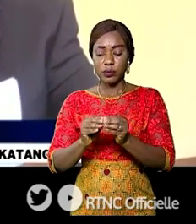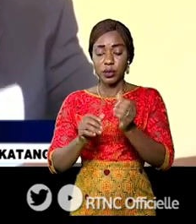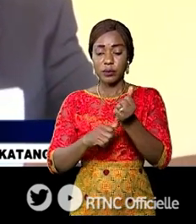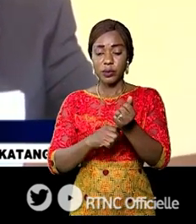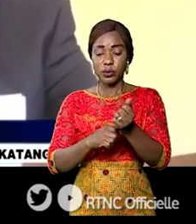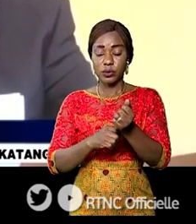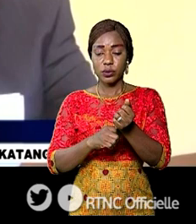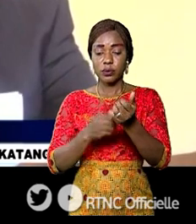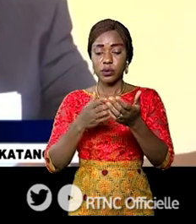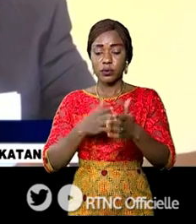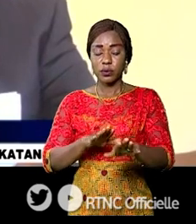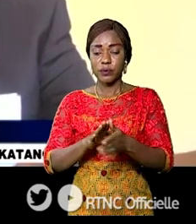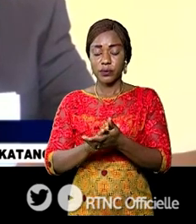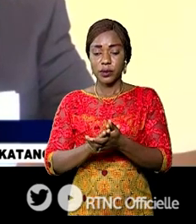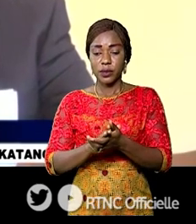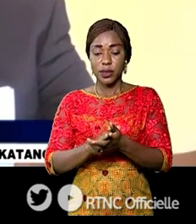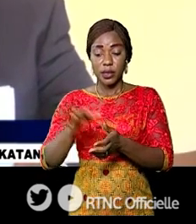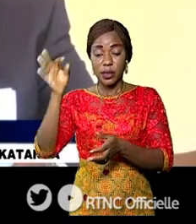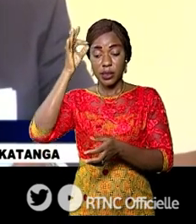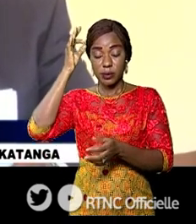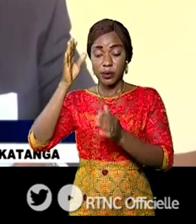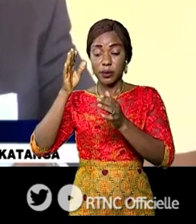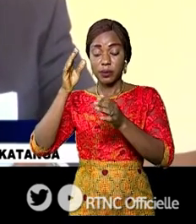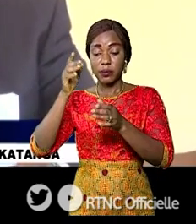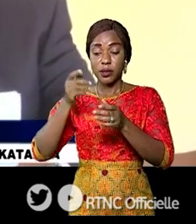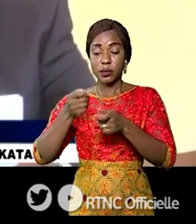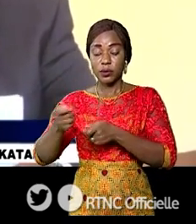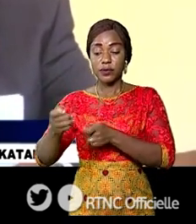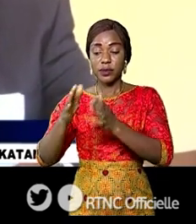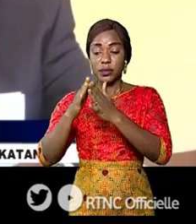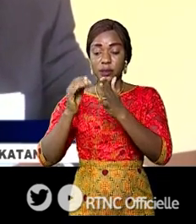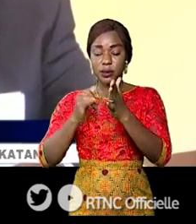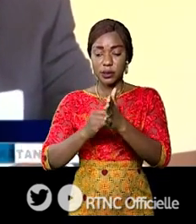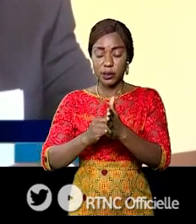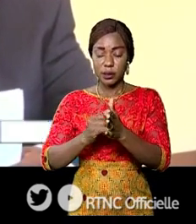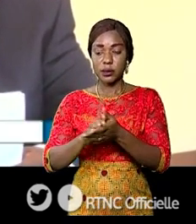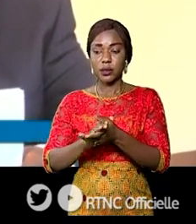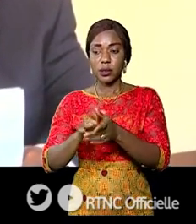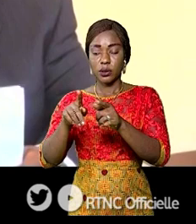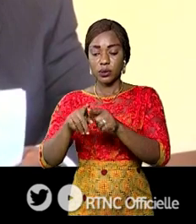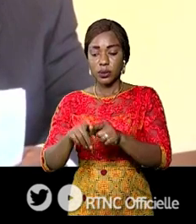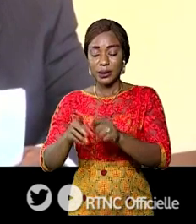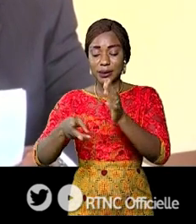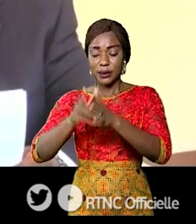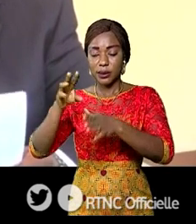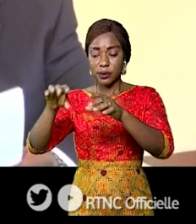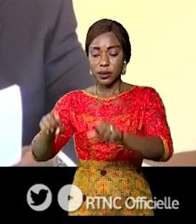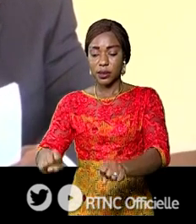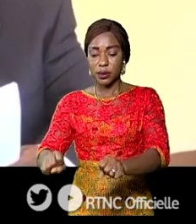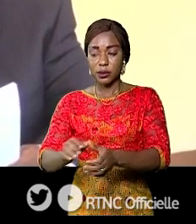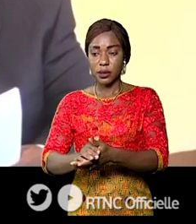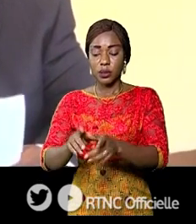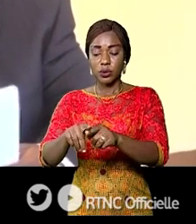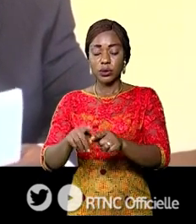des assaillants, 16 neutralisés, plusieurs blessés, 13 capturés, 7